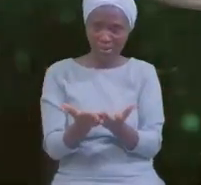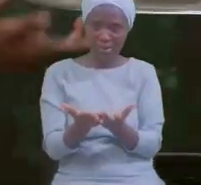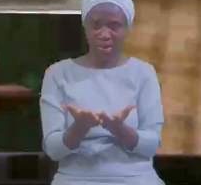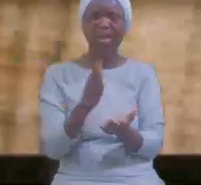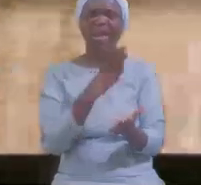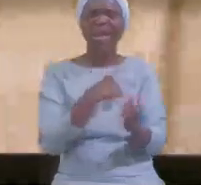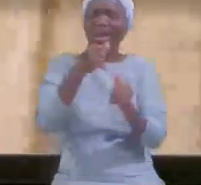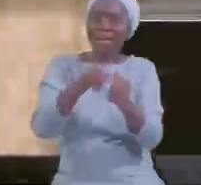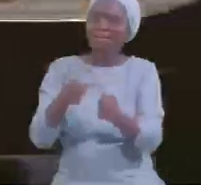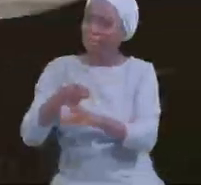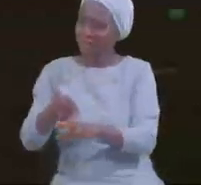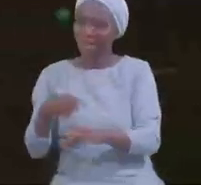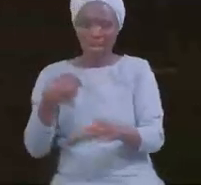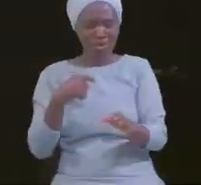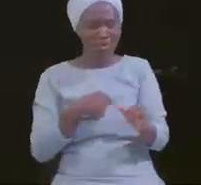que